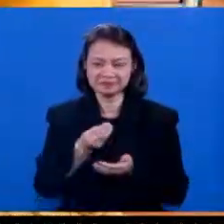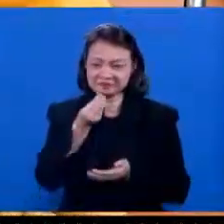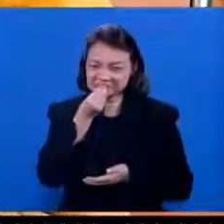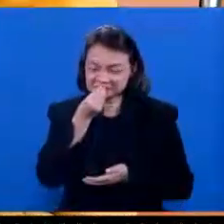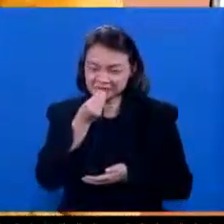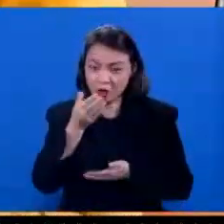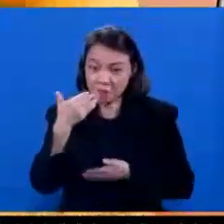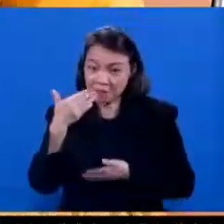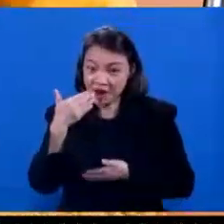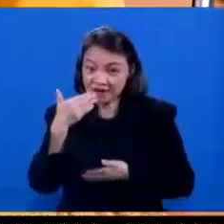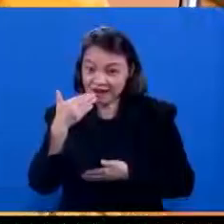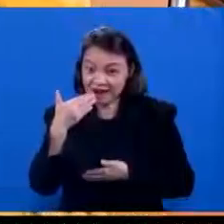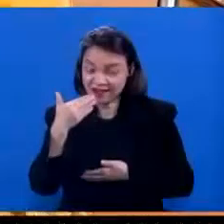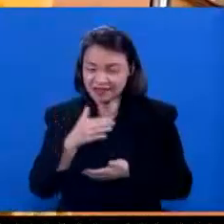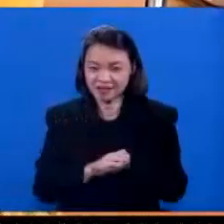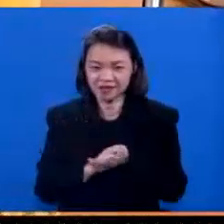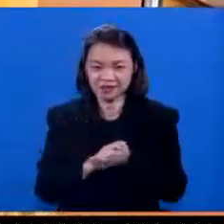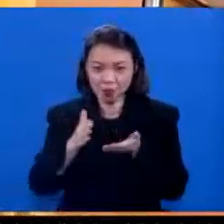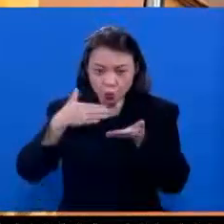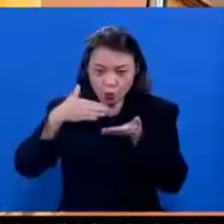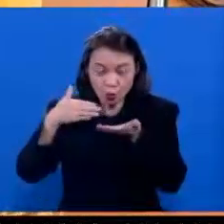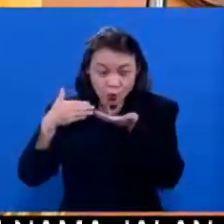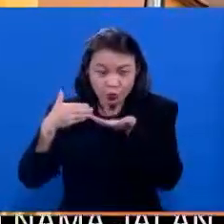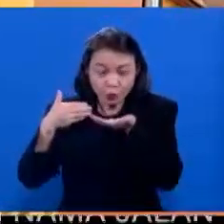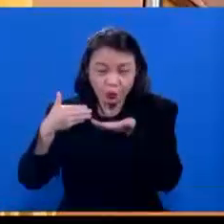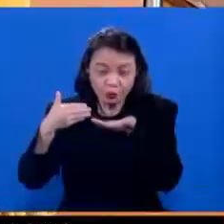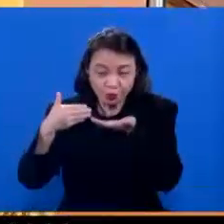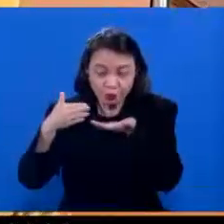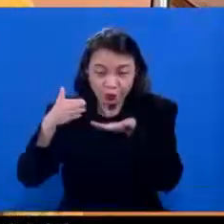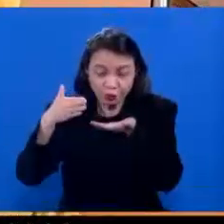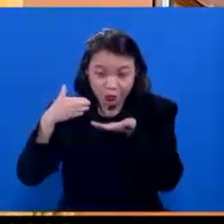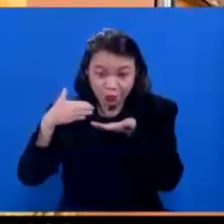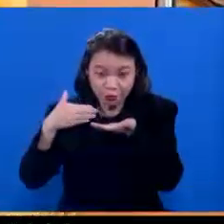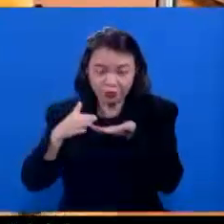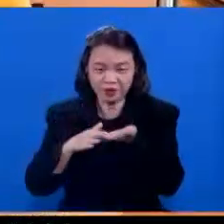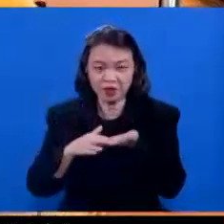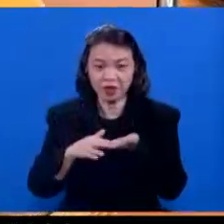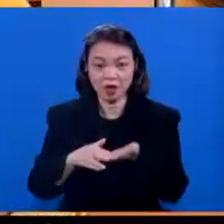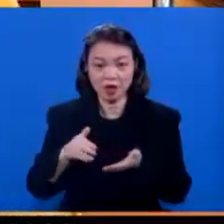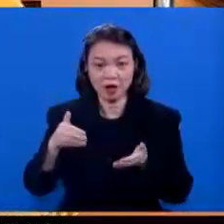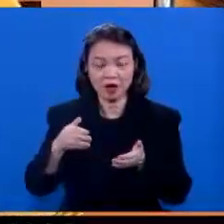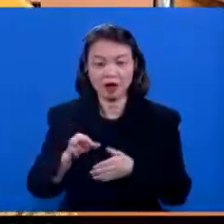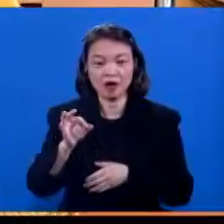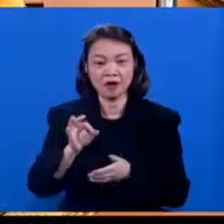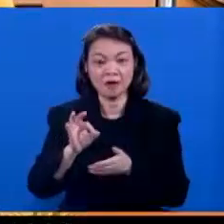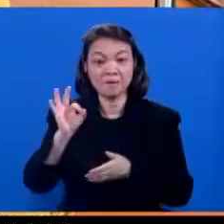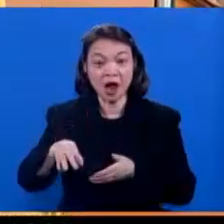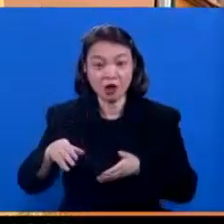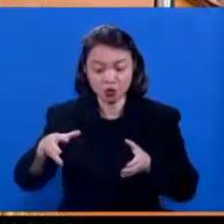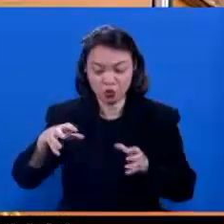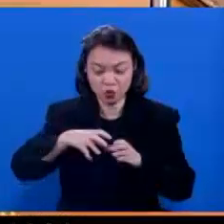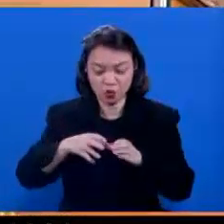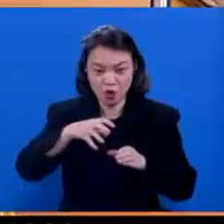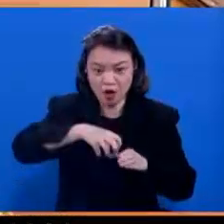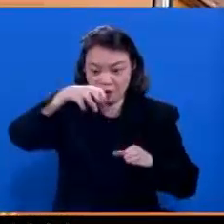Karena masih panas, jadi saya harus mendinginkan dengan cara meniup-niupkannya dulu. Ini benar-benar fresh diambil dari wadah